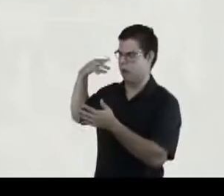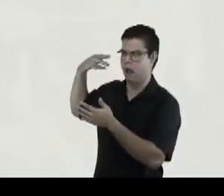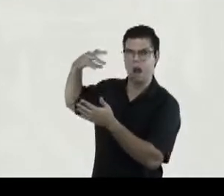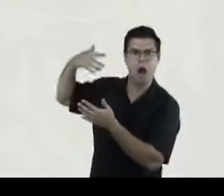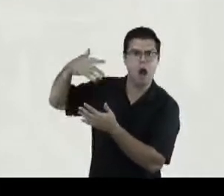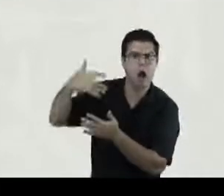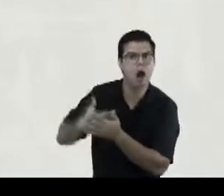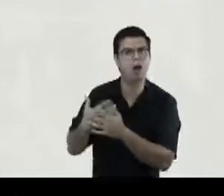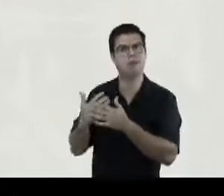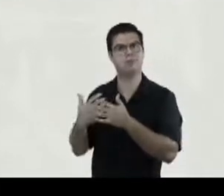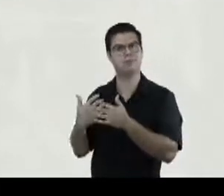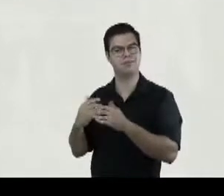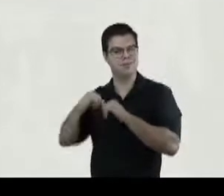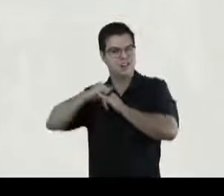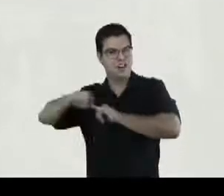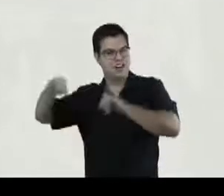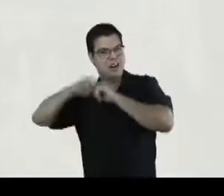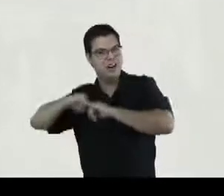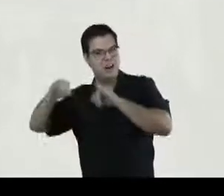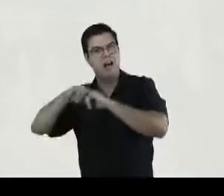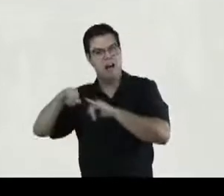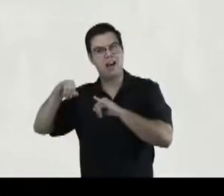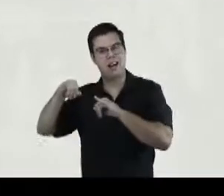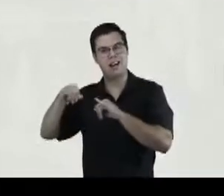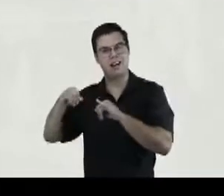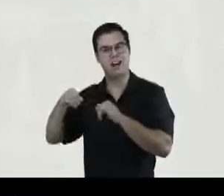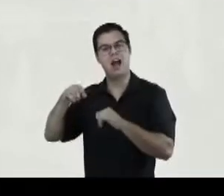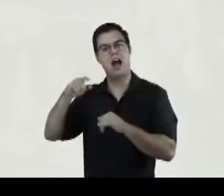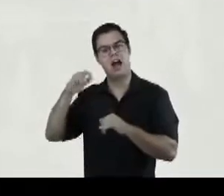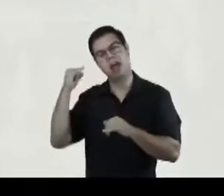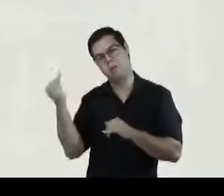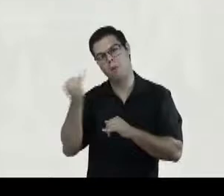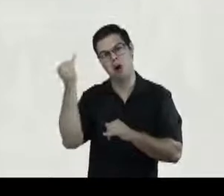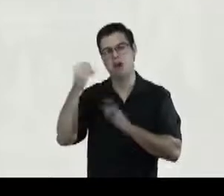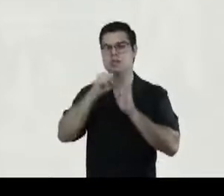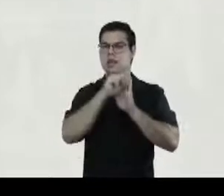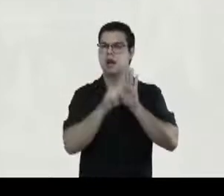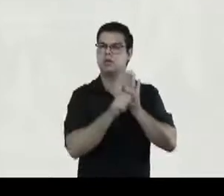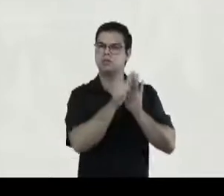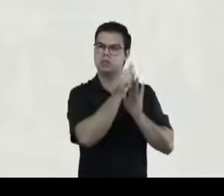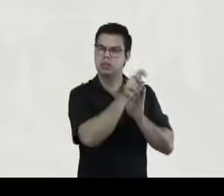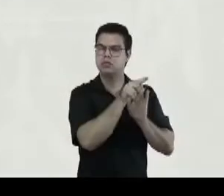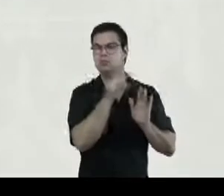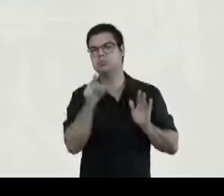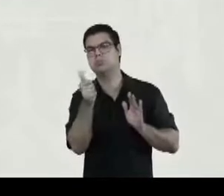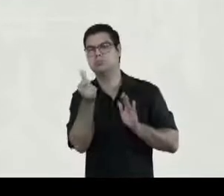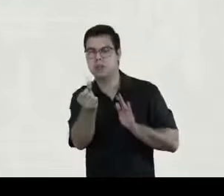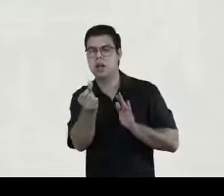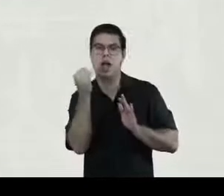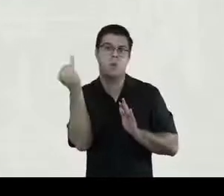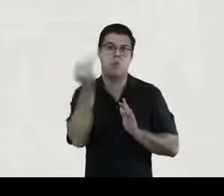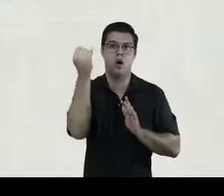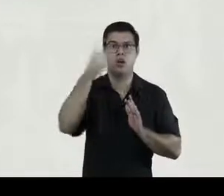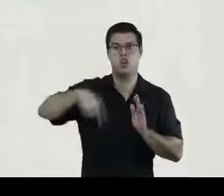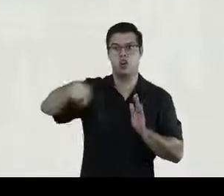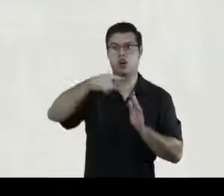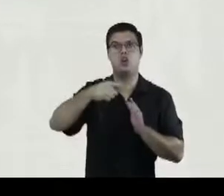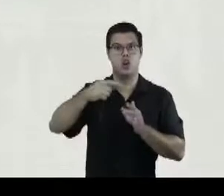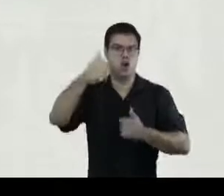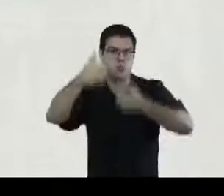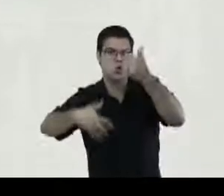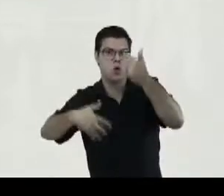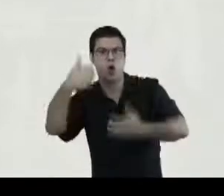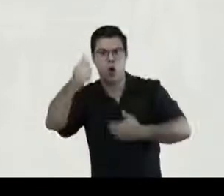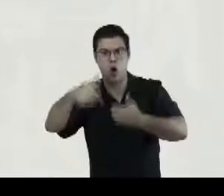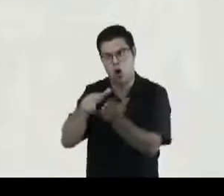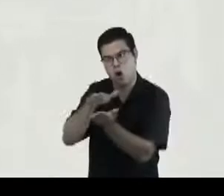important, et il y a très longtemps qu'on essaie de décrire cette production.